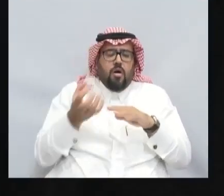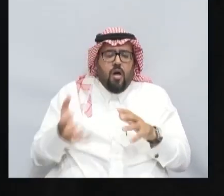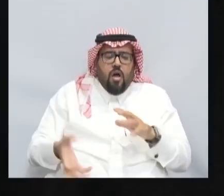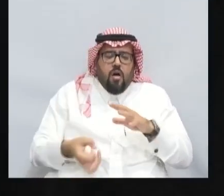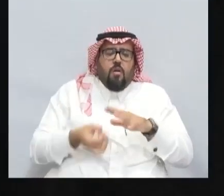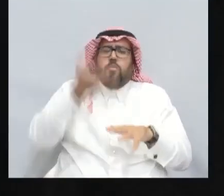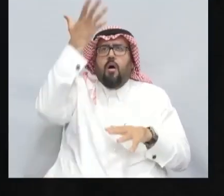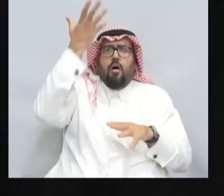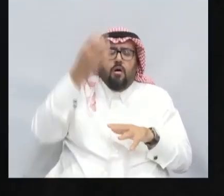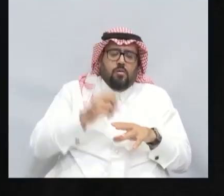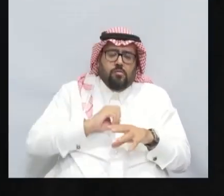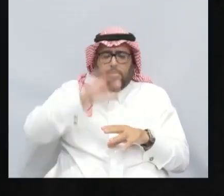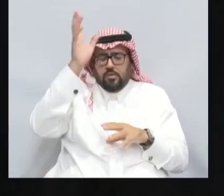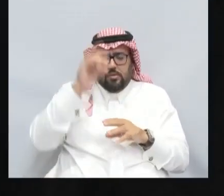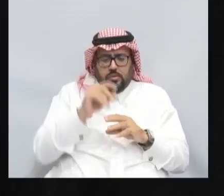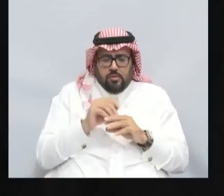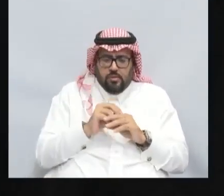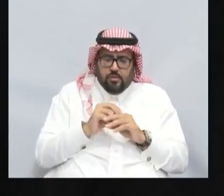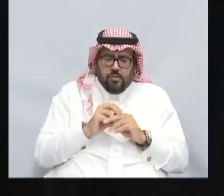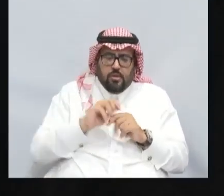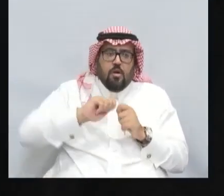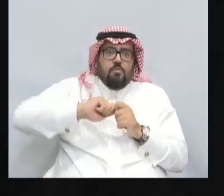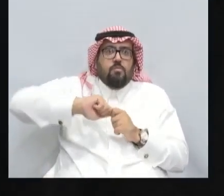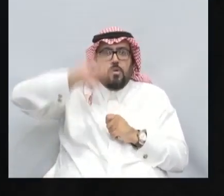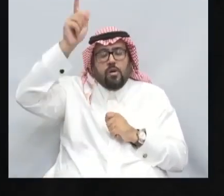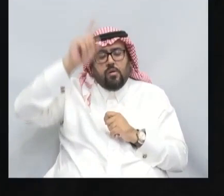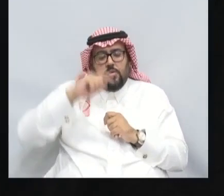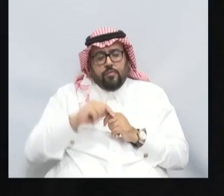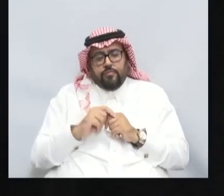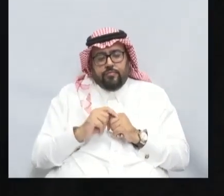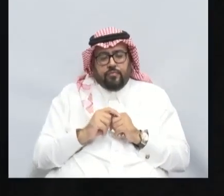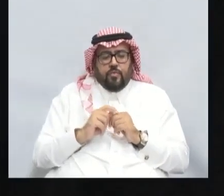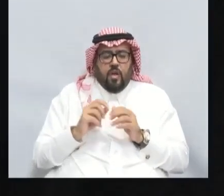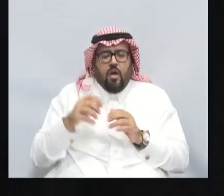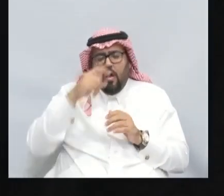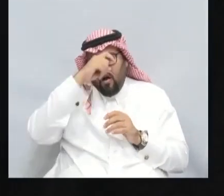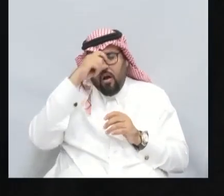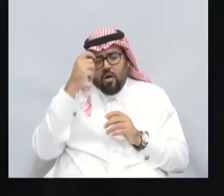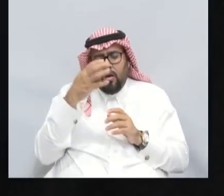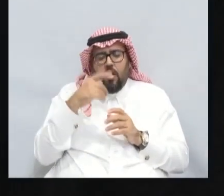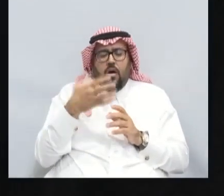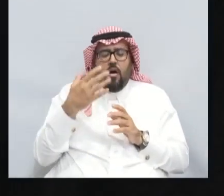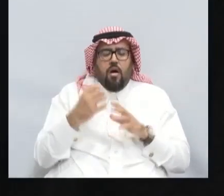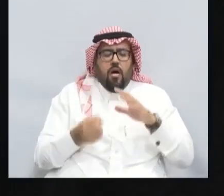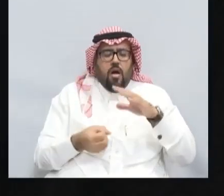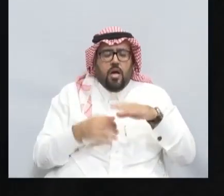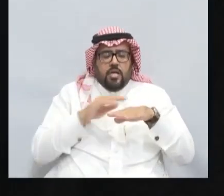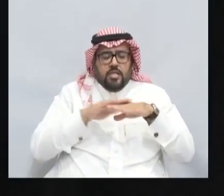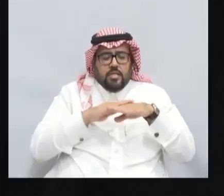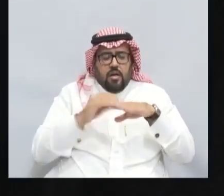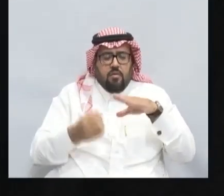فيقوم بإخراجها. مواد جدا ثقيلة، لابة ومقذوفات، تخرج، هي درجة حرارتها عالية في منطقة